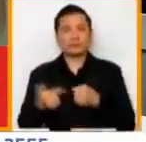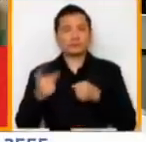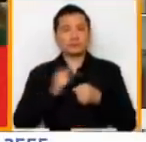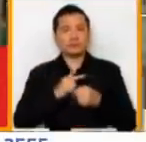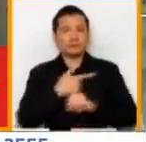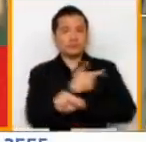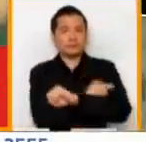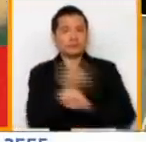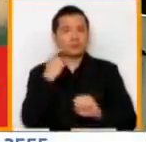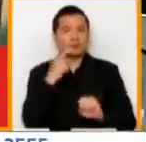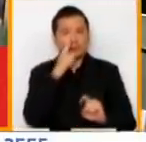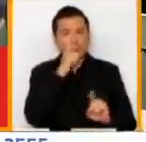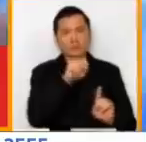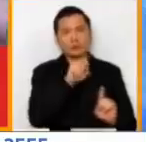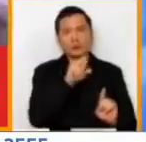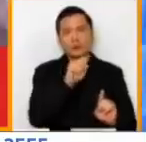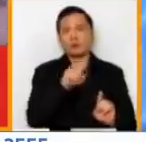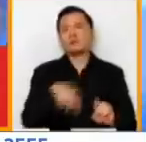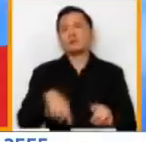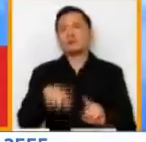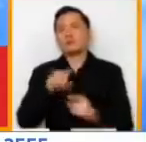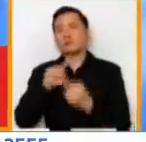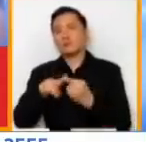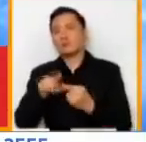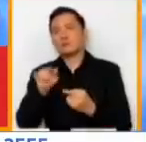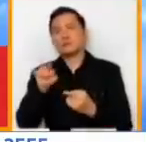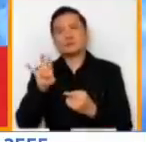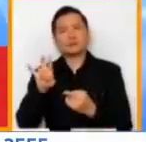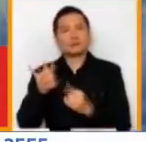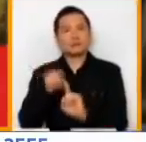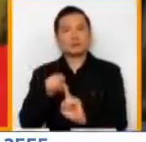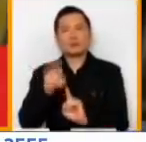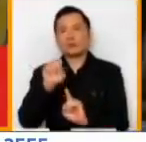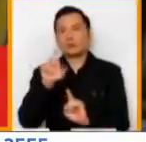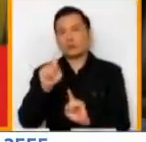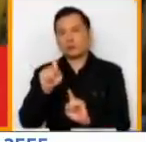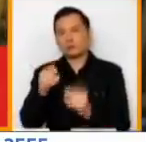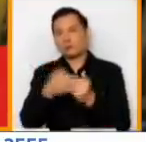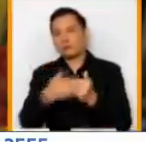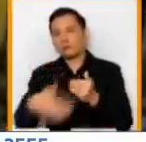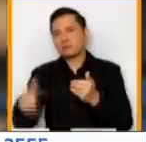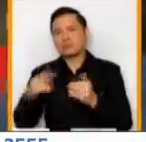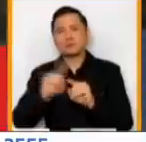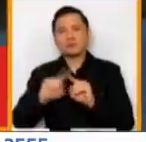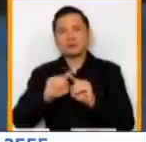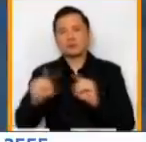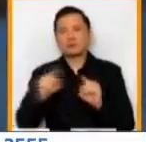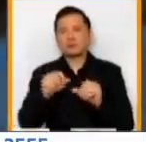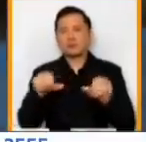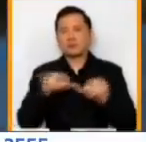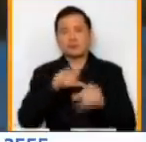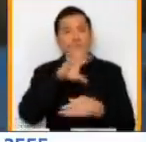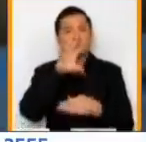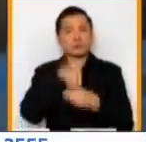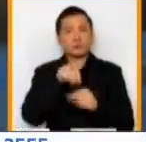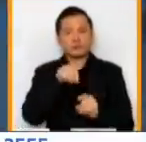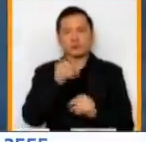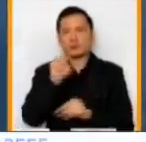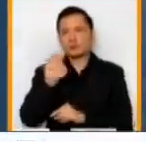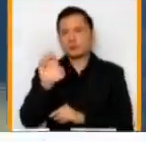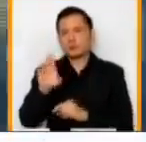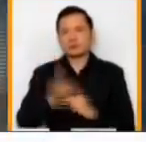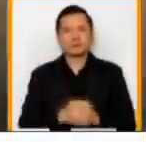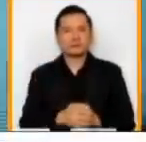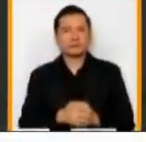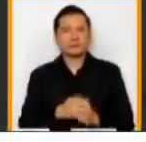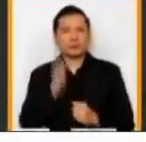mga edad 12 hanggang 17 sa kalagitnaan ng Oktubre sa mga piling rehiyon tulad ng NCR. Uunahin daw ang mga batang